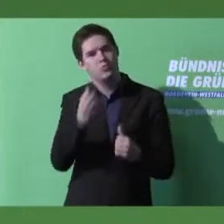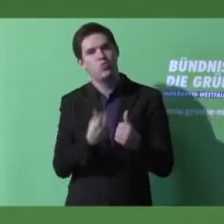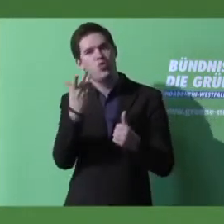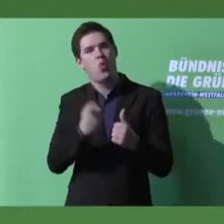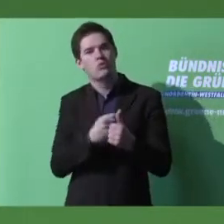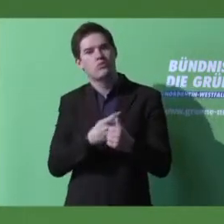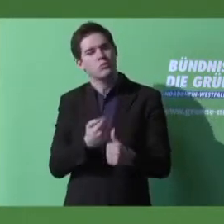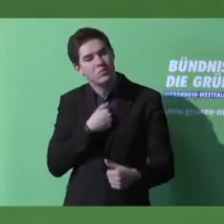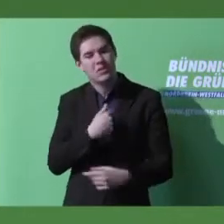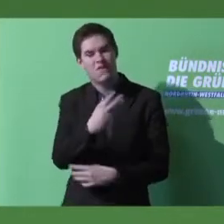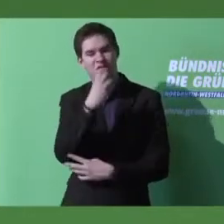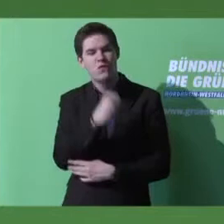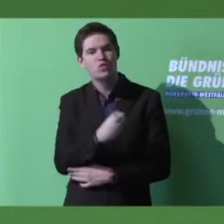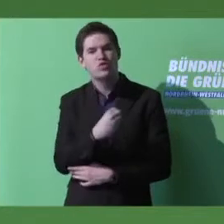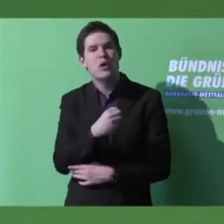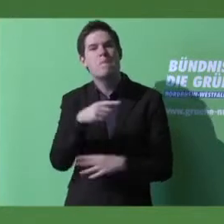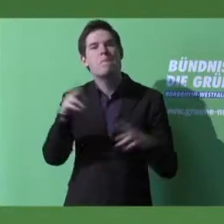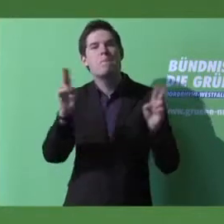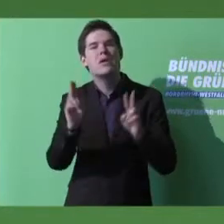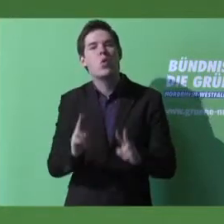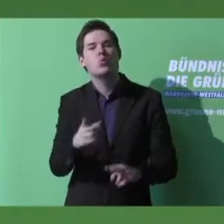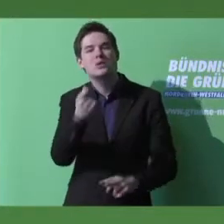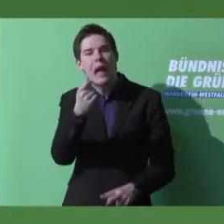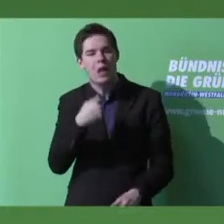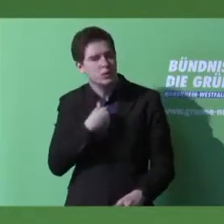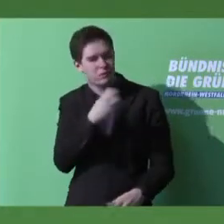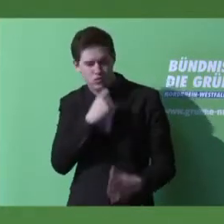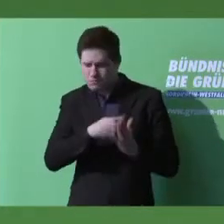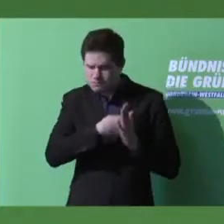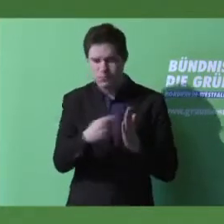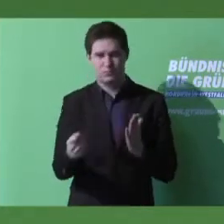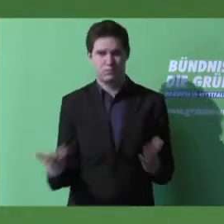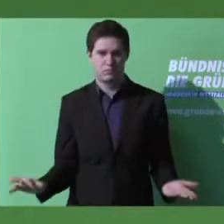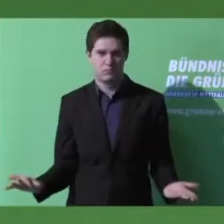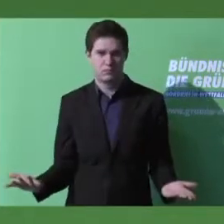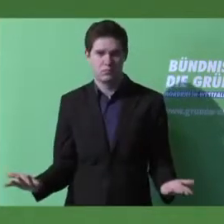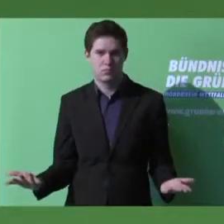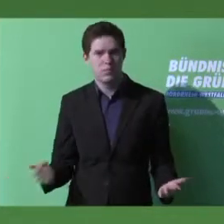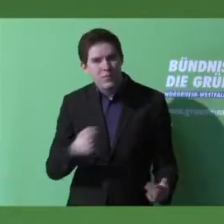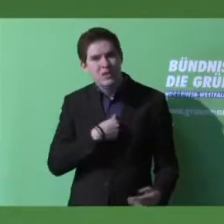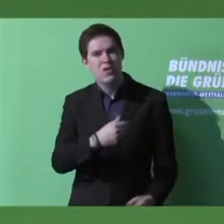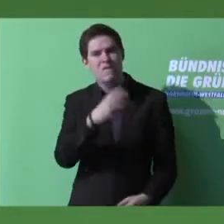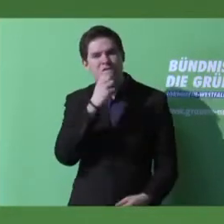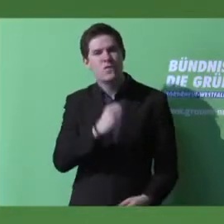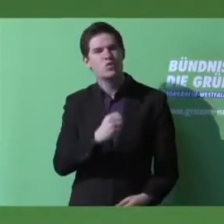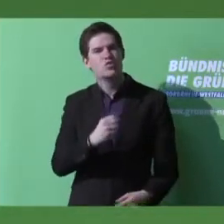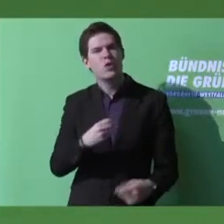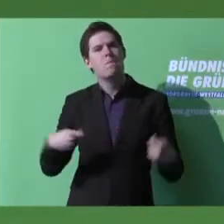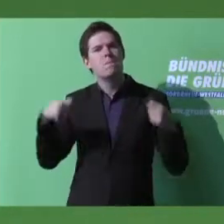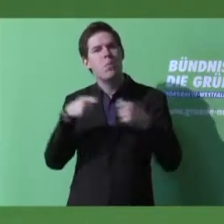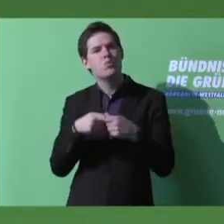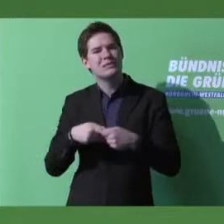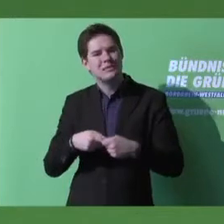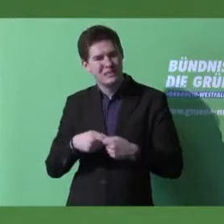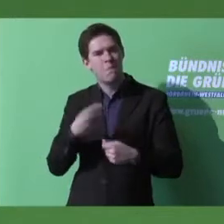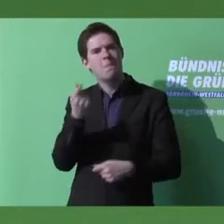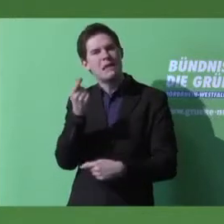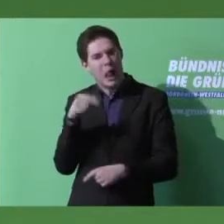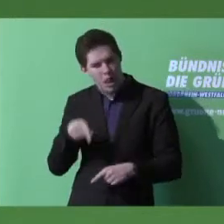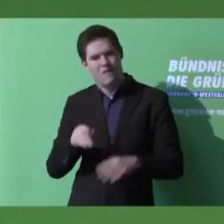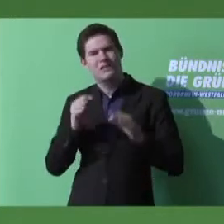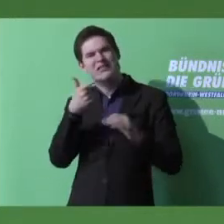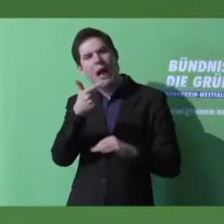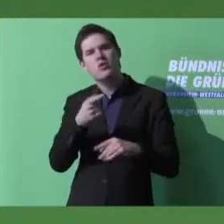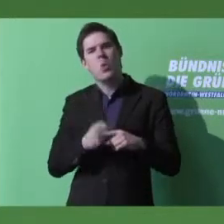wir wollen das Betreuungsgeld abschaffen. Wir wollen allein aus Bundesmitteln 2,5 Milliarden